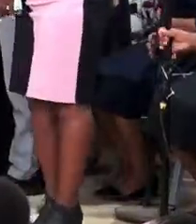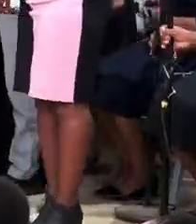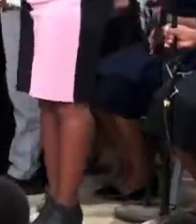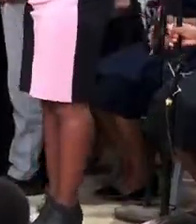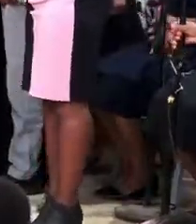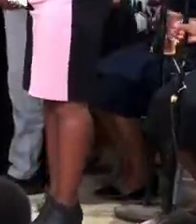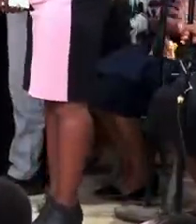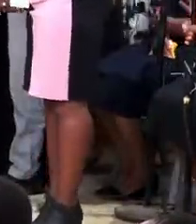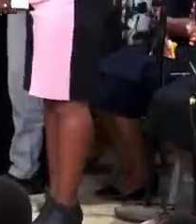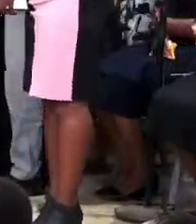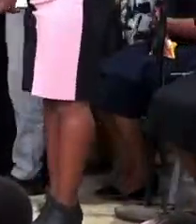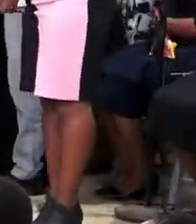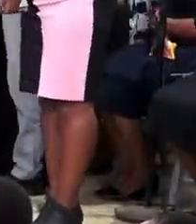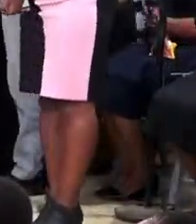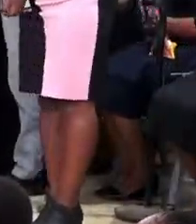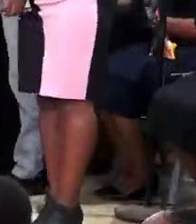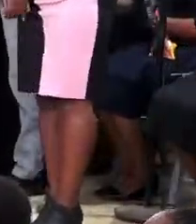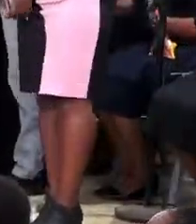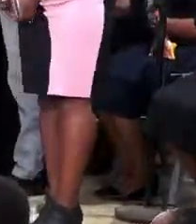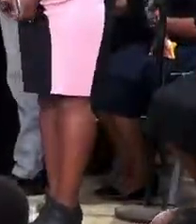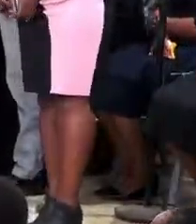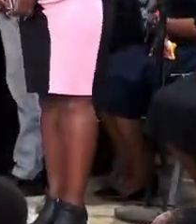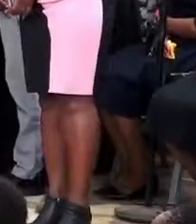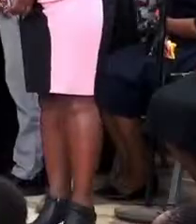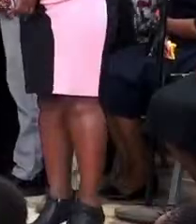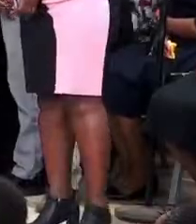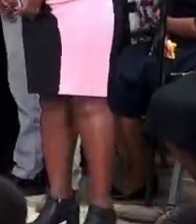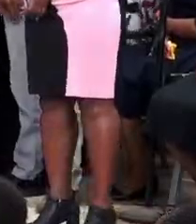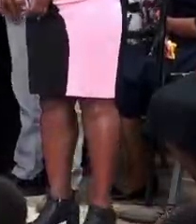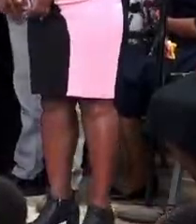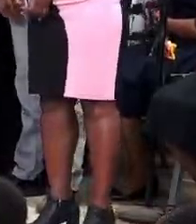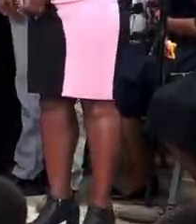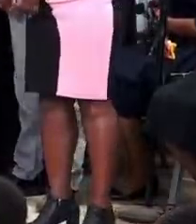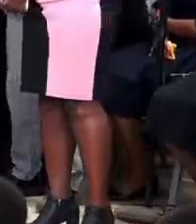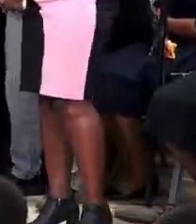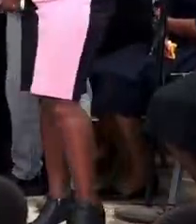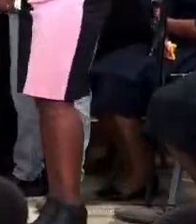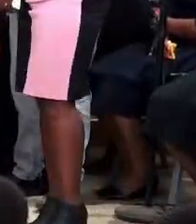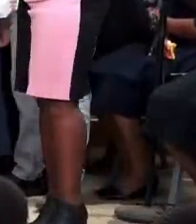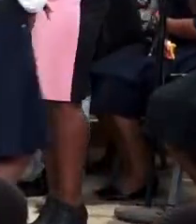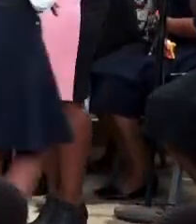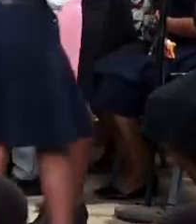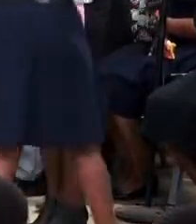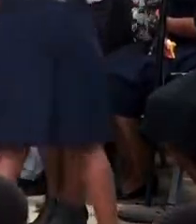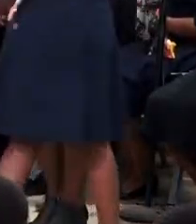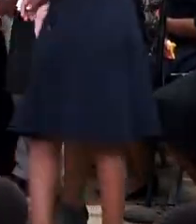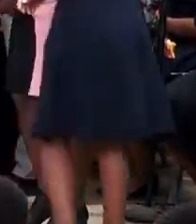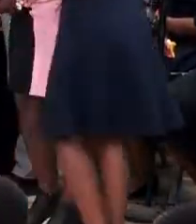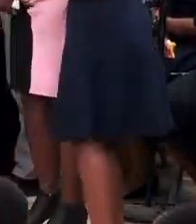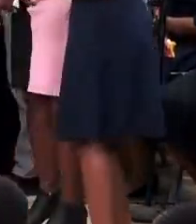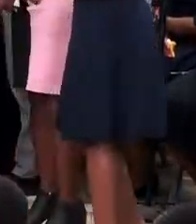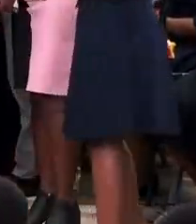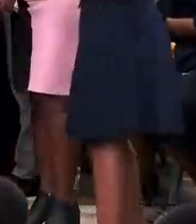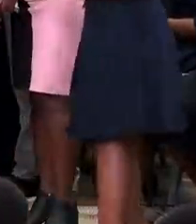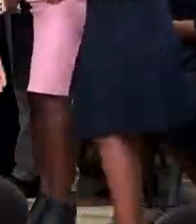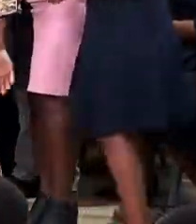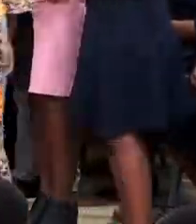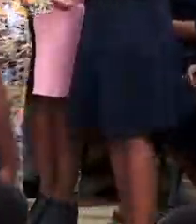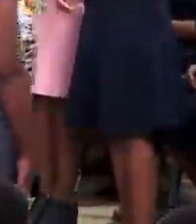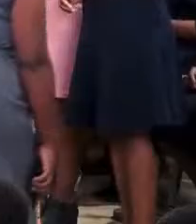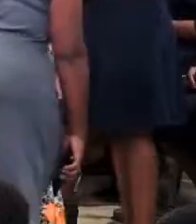kekere gerero kere aitane mere kia